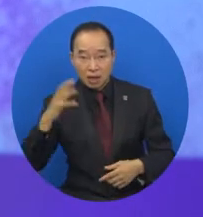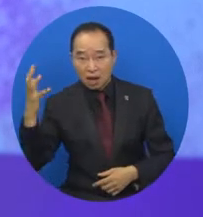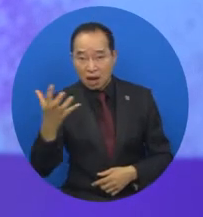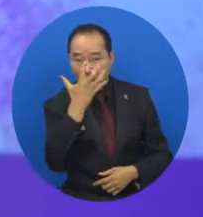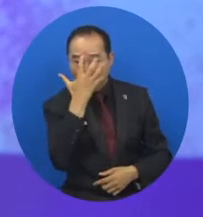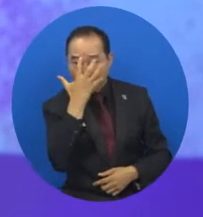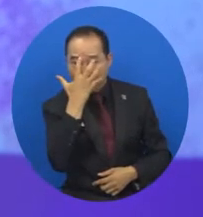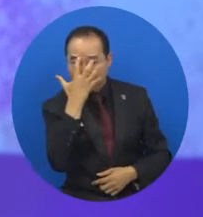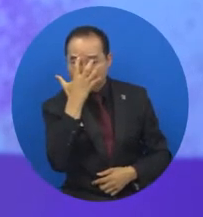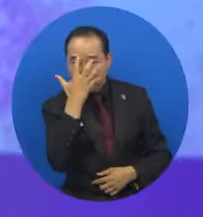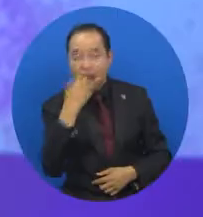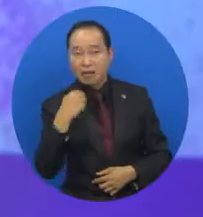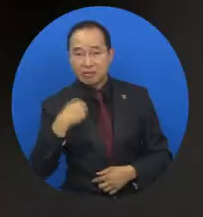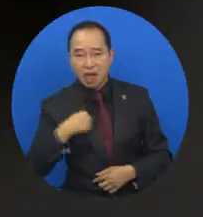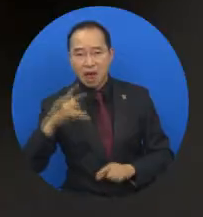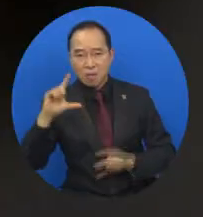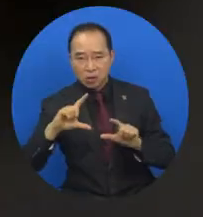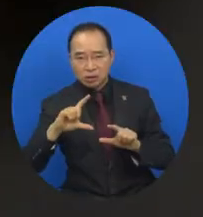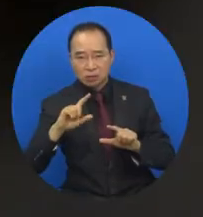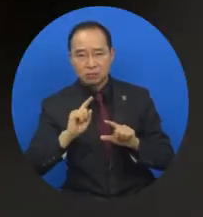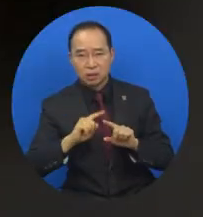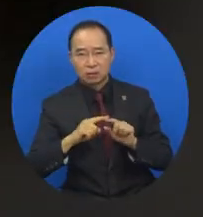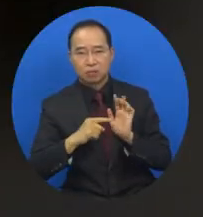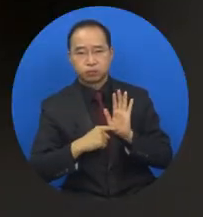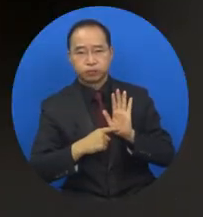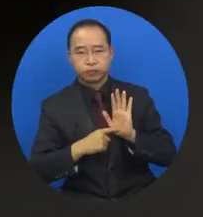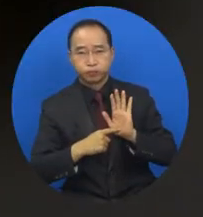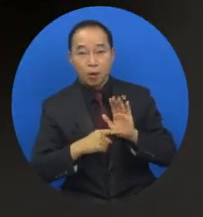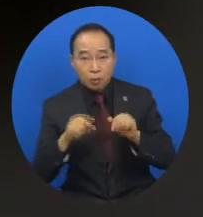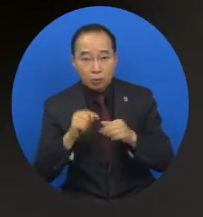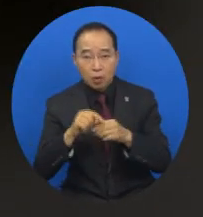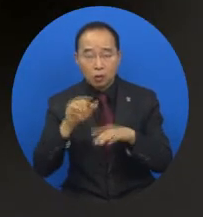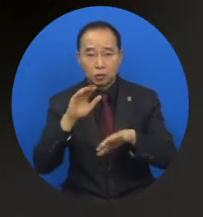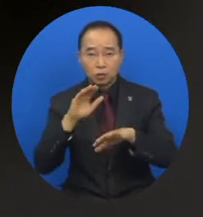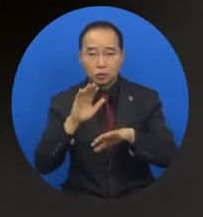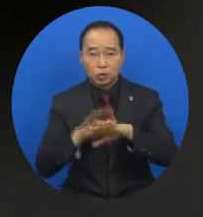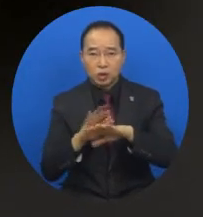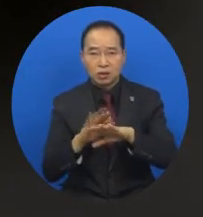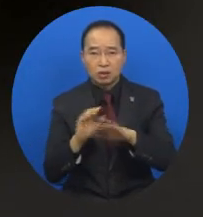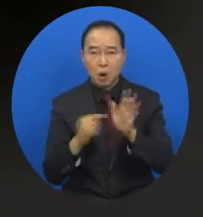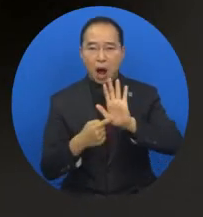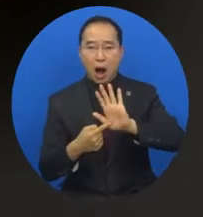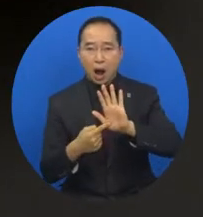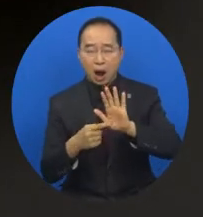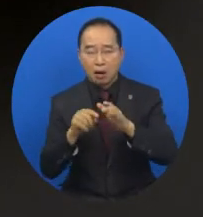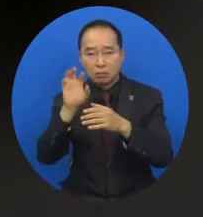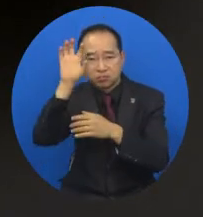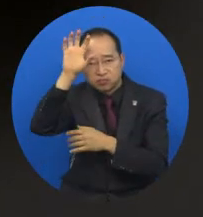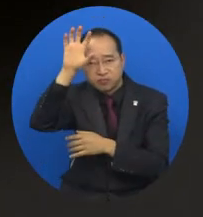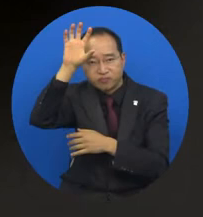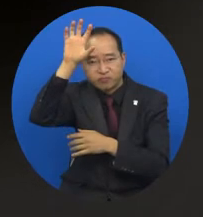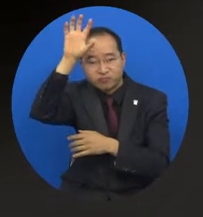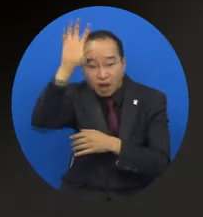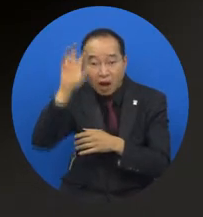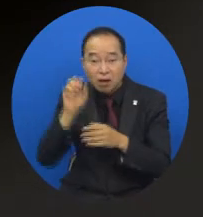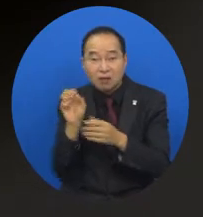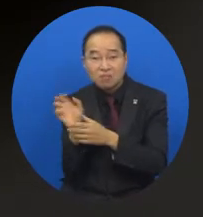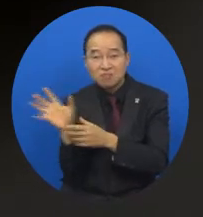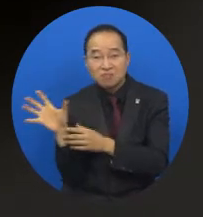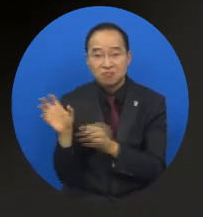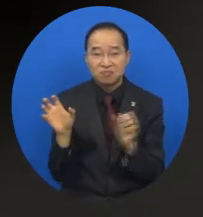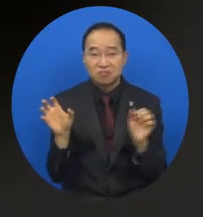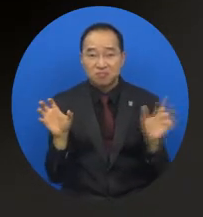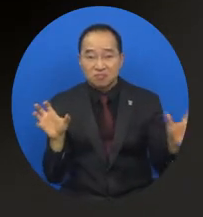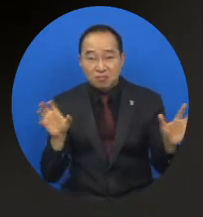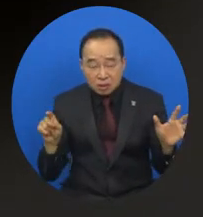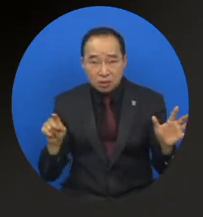자아를 표현하는 것이고요. 거기서 스물스물 나오는 손들이 위장한 채 저를 기만하는